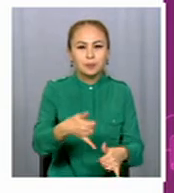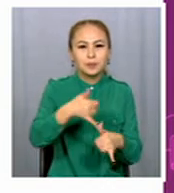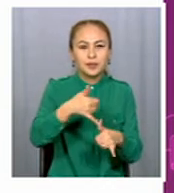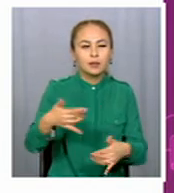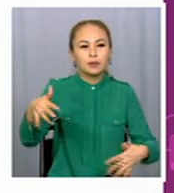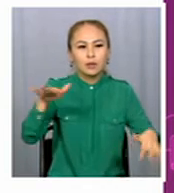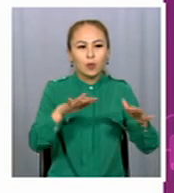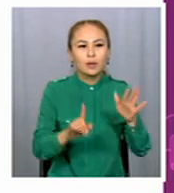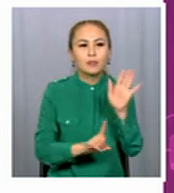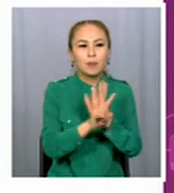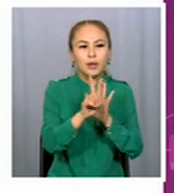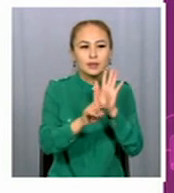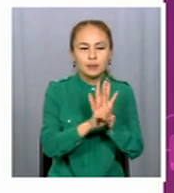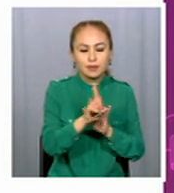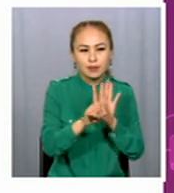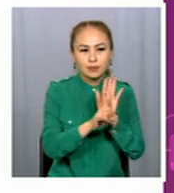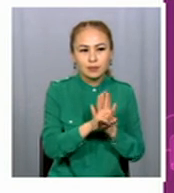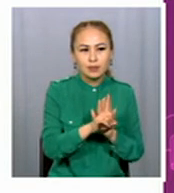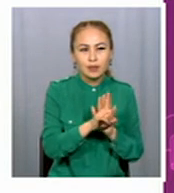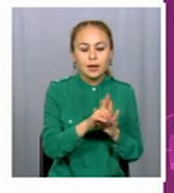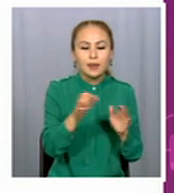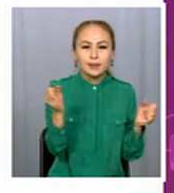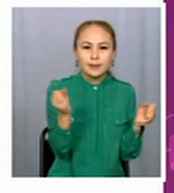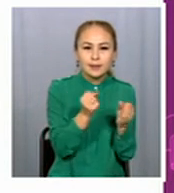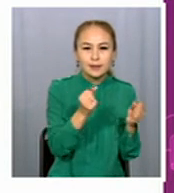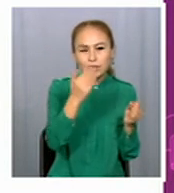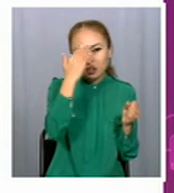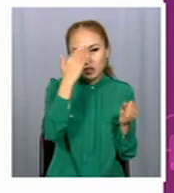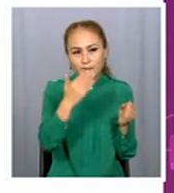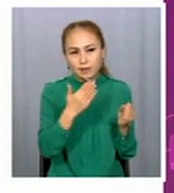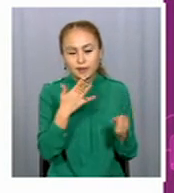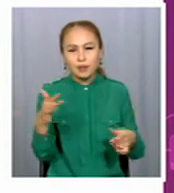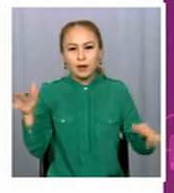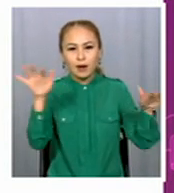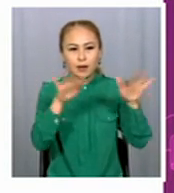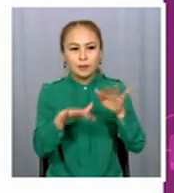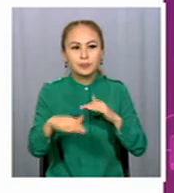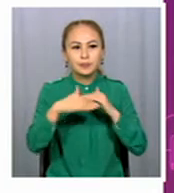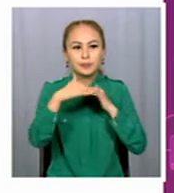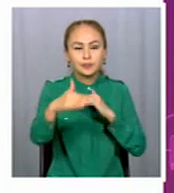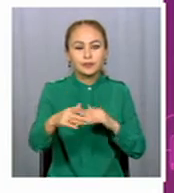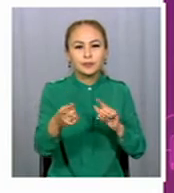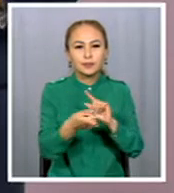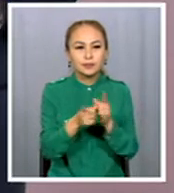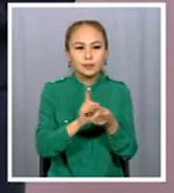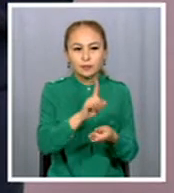таулардың басынан қысы жазы қар мен мұз кетпейді.